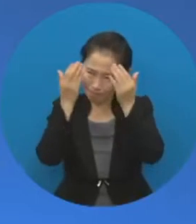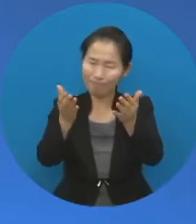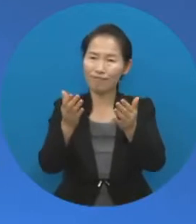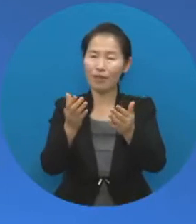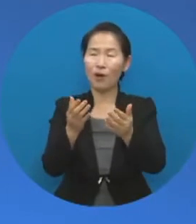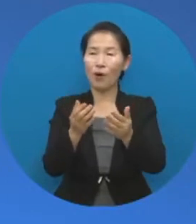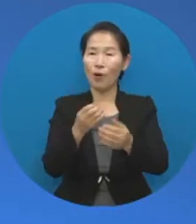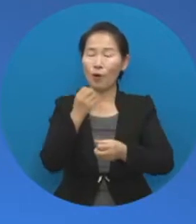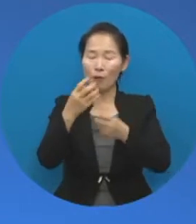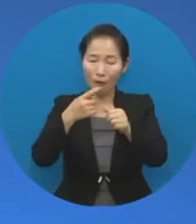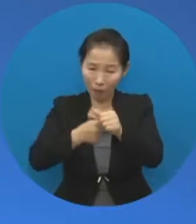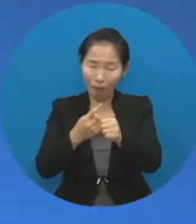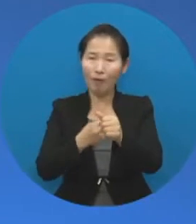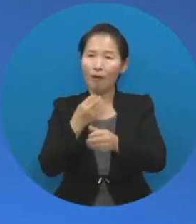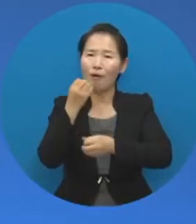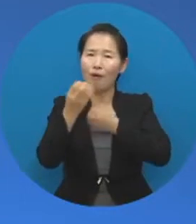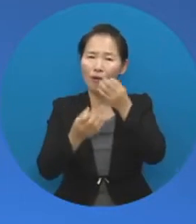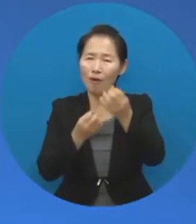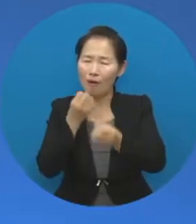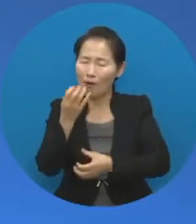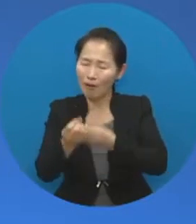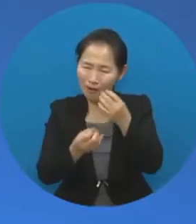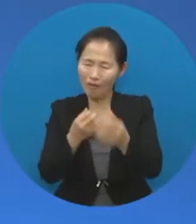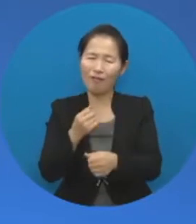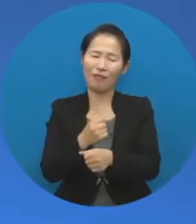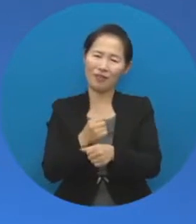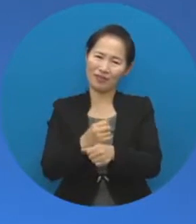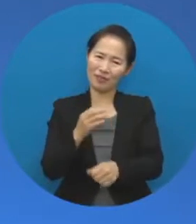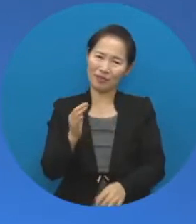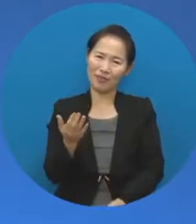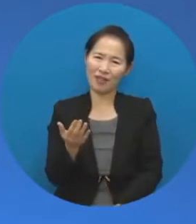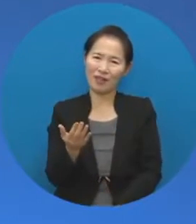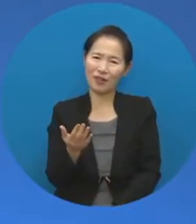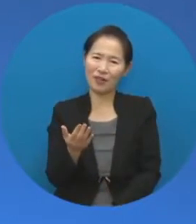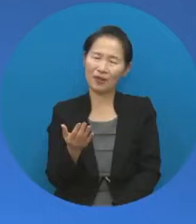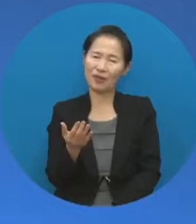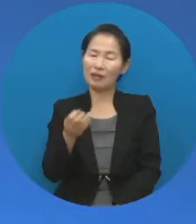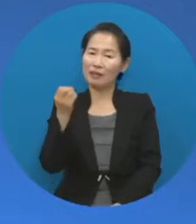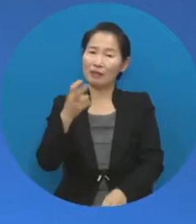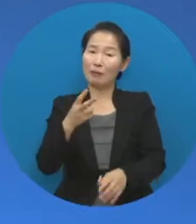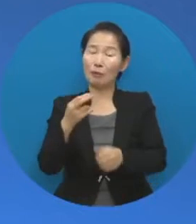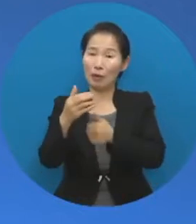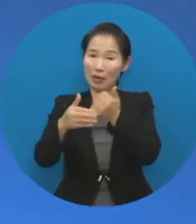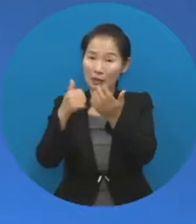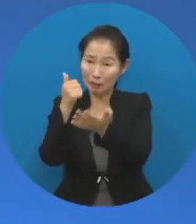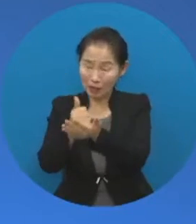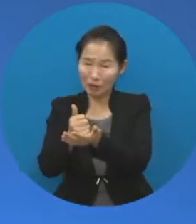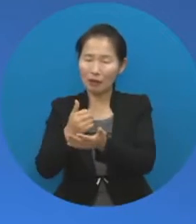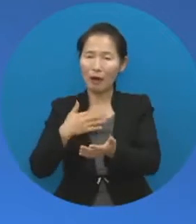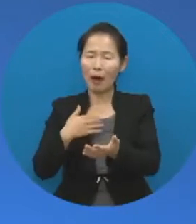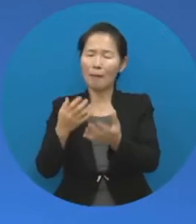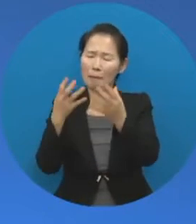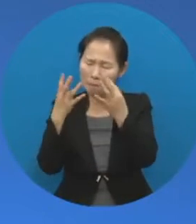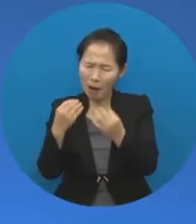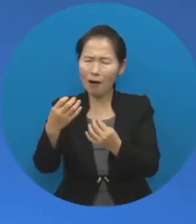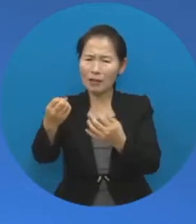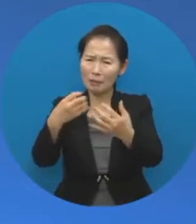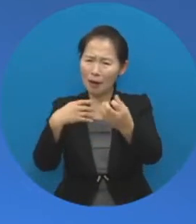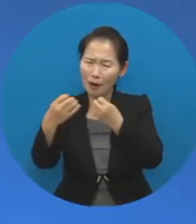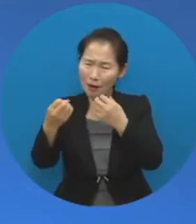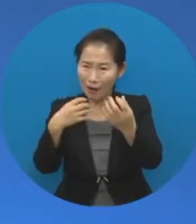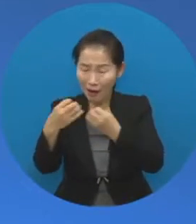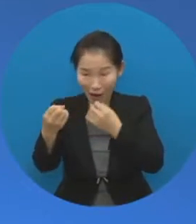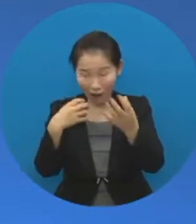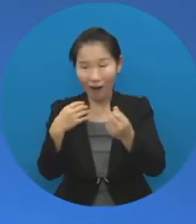막 나오는 거예요. 그리고 하나님께서 저에게 이제 많은 말씀을 주셨는데 그